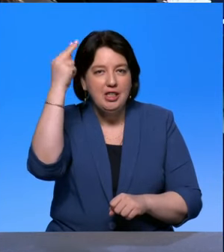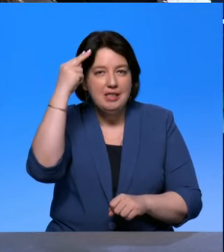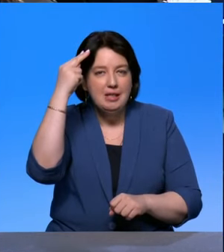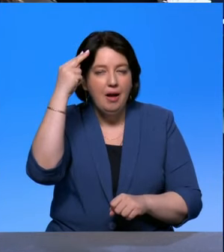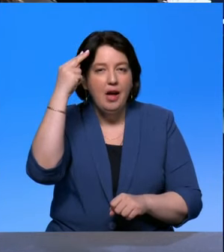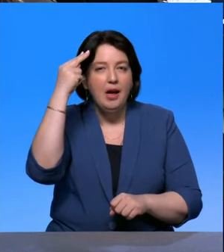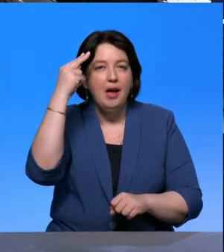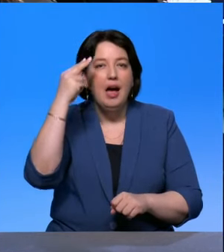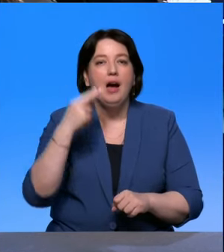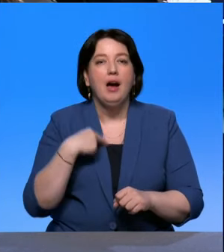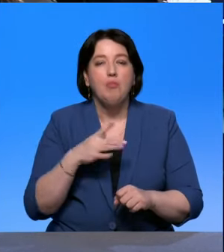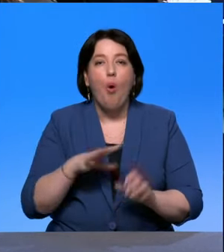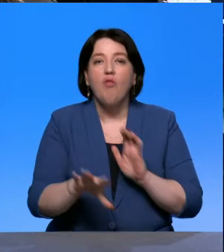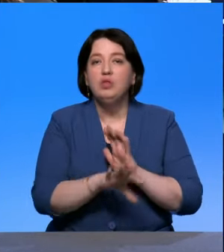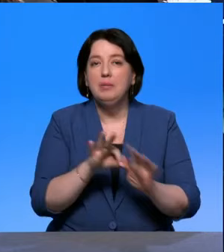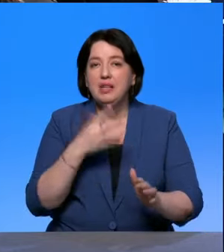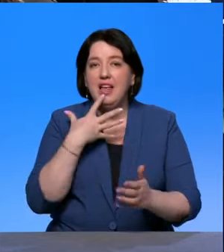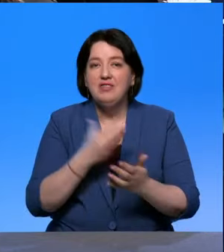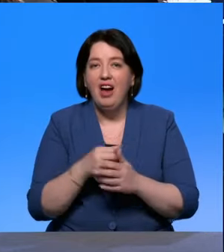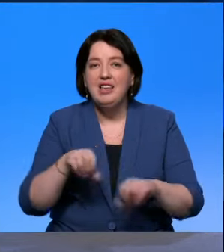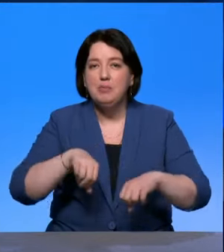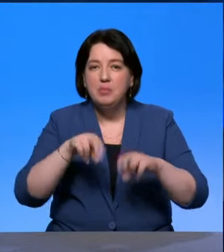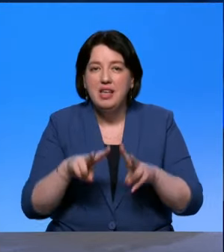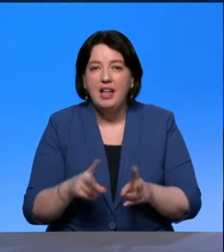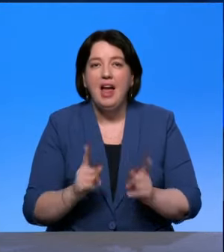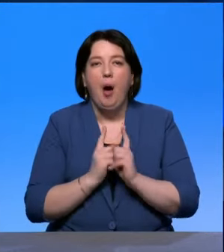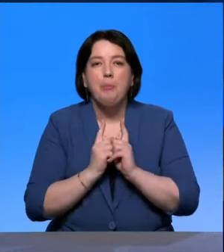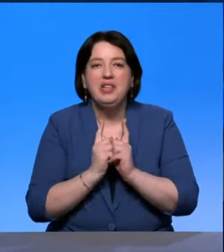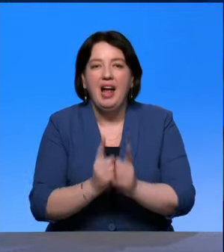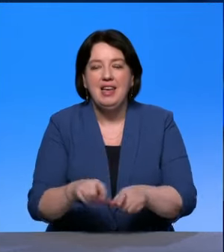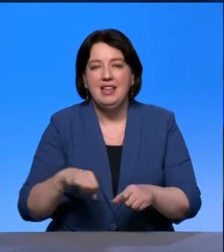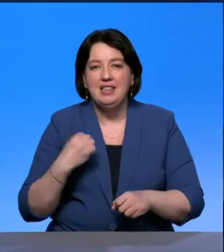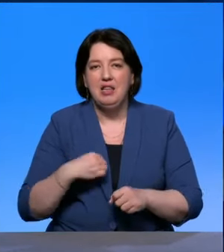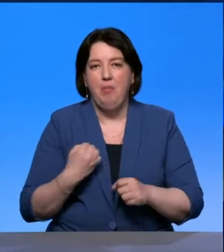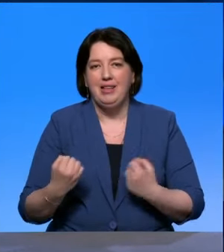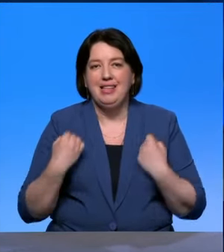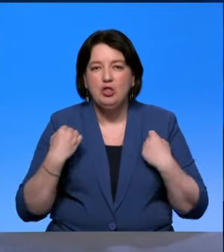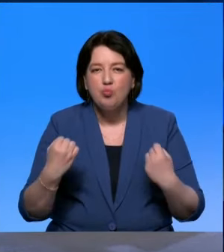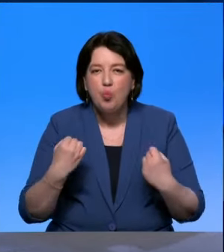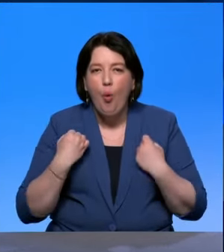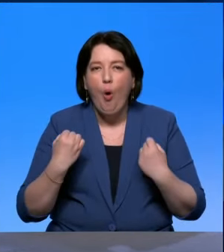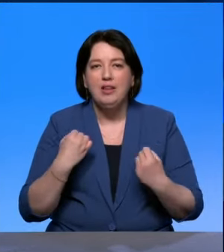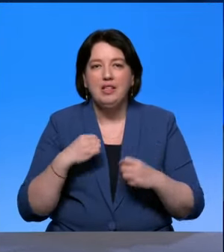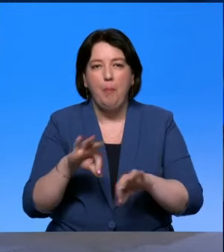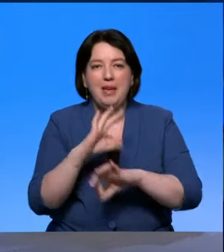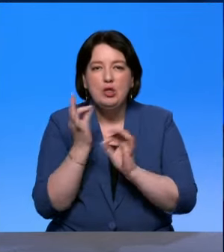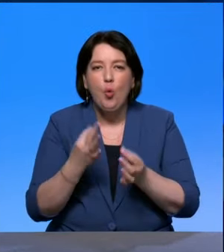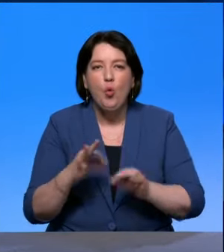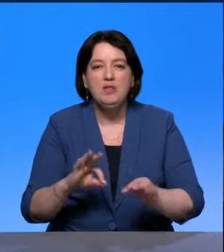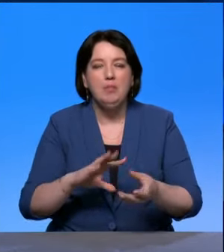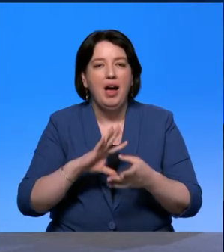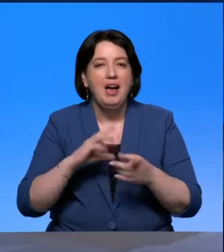по избранной специальности, спортом заниматься, искусством. Все это в комплексе могло